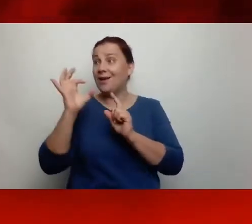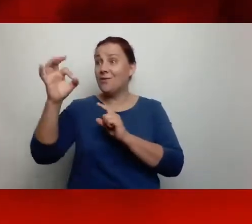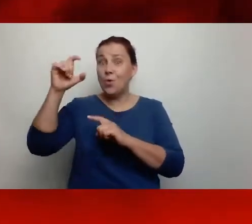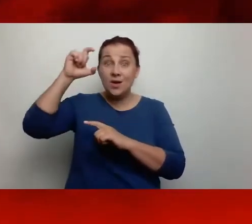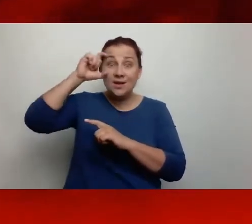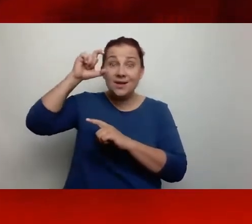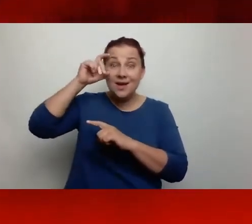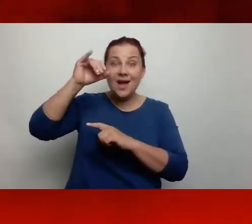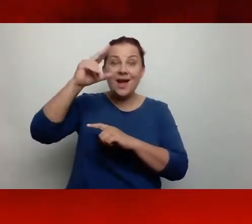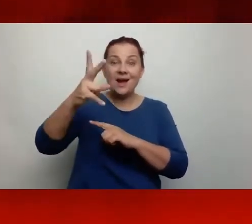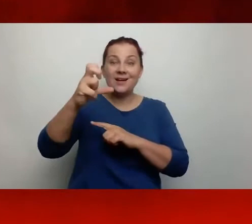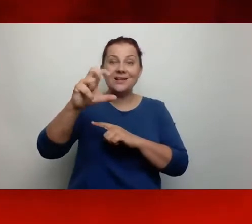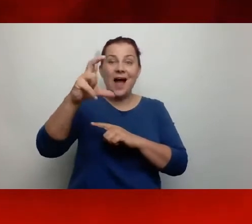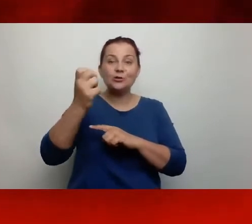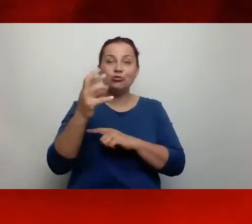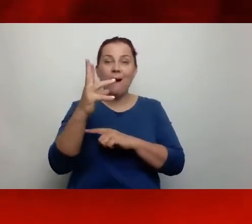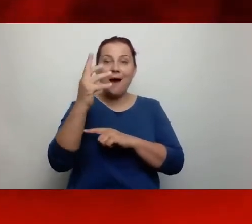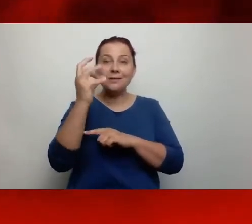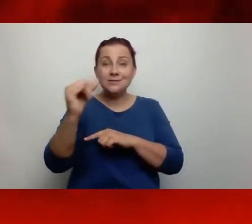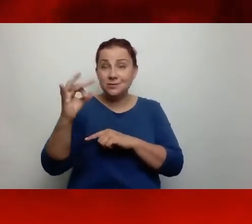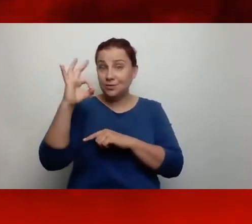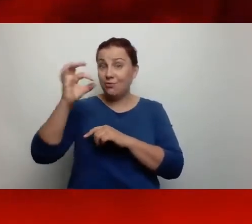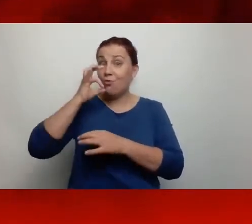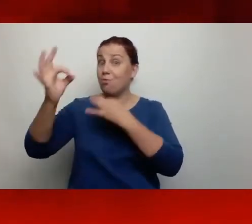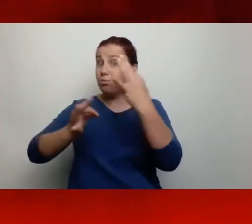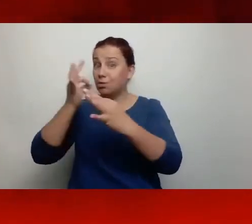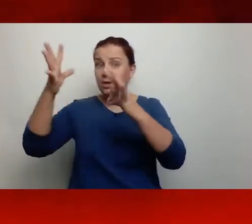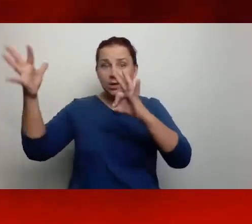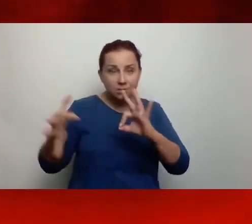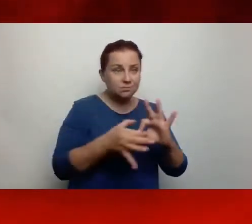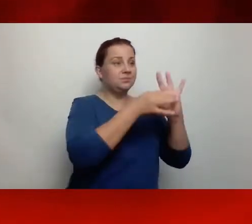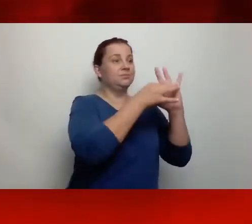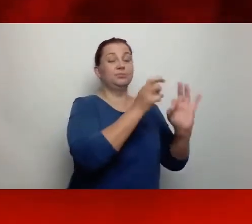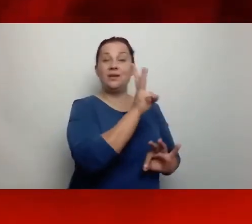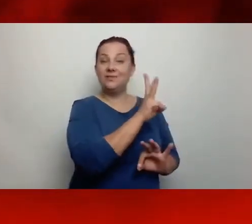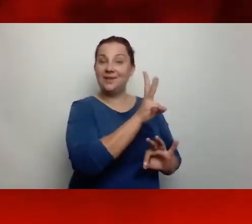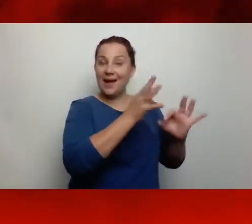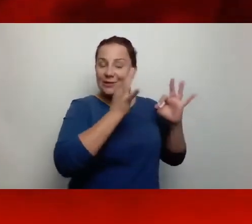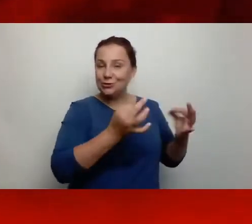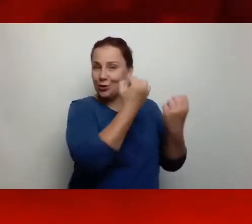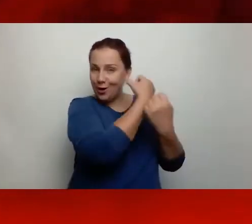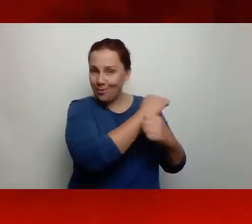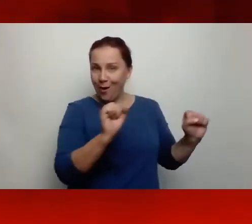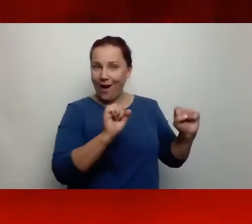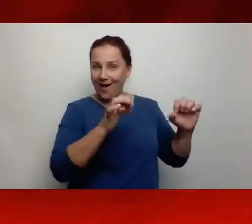jackowymi o Witkacym, tym razem jako bohaterze odcinka, a